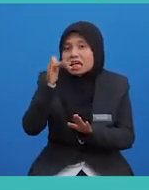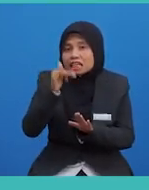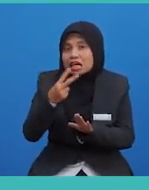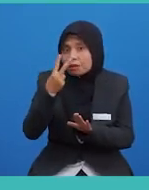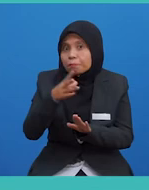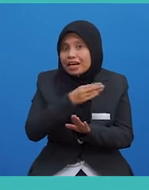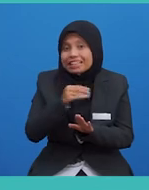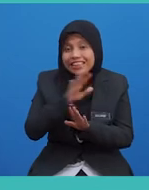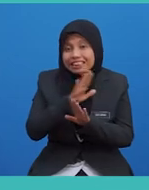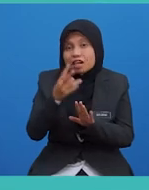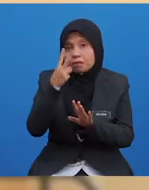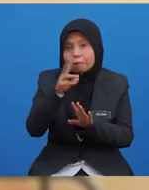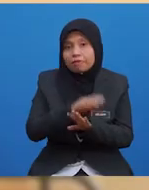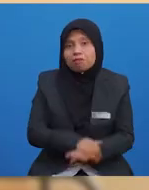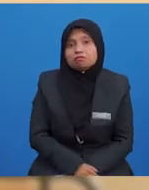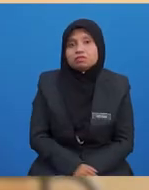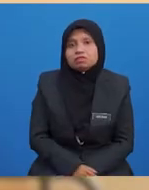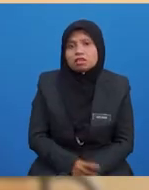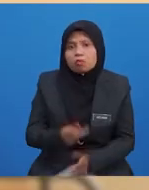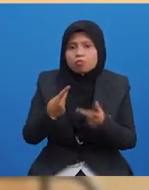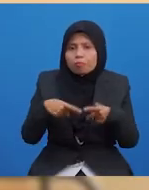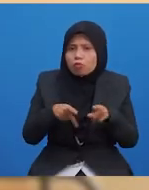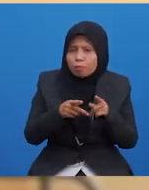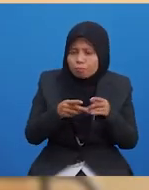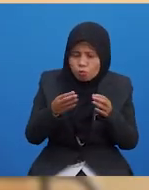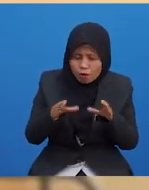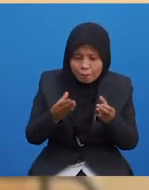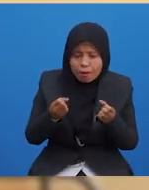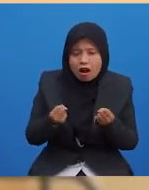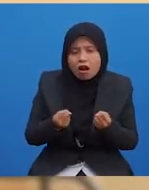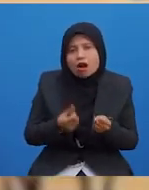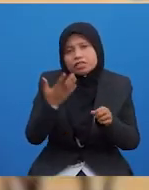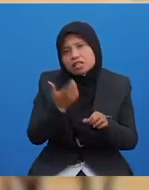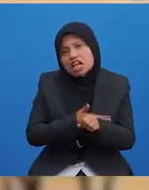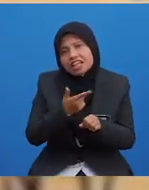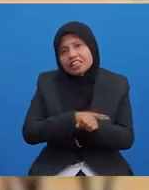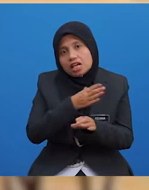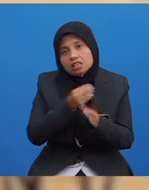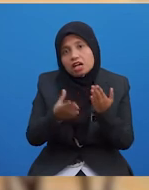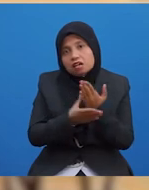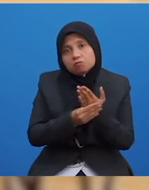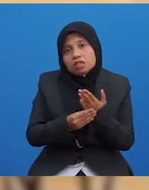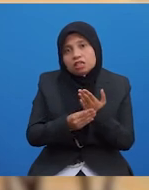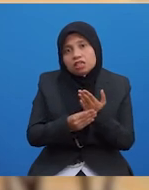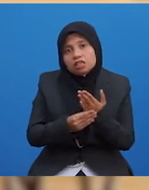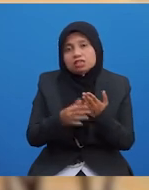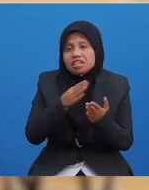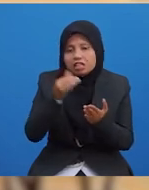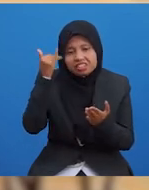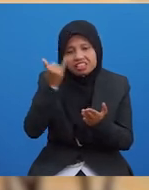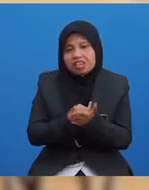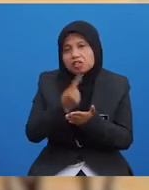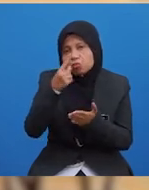dan tersirat. Kamu perlu membuat banyak latihan supaya mahir dan berkeyakinan untuk menjawab